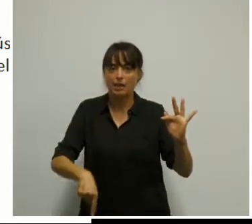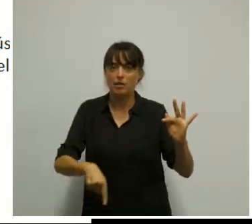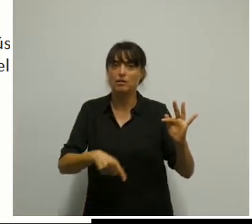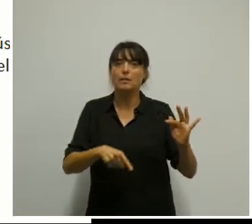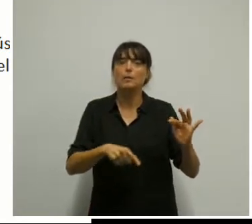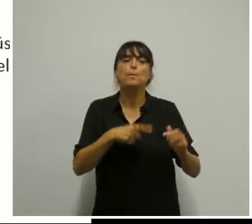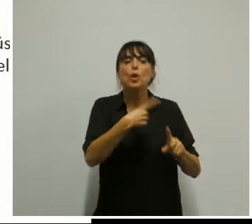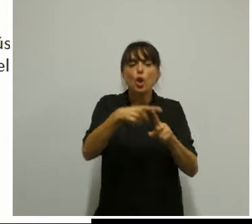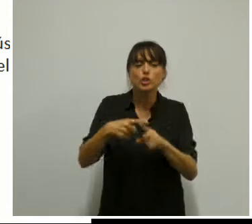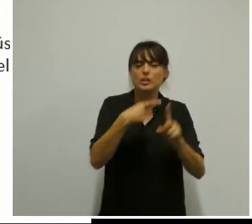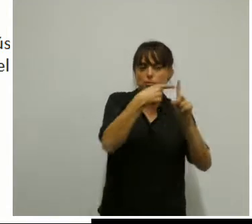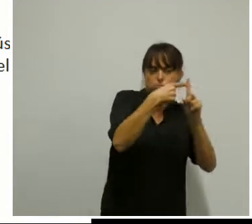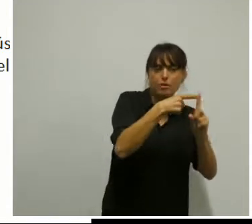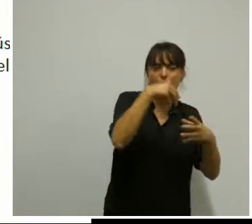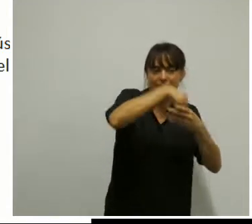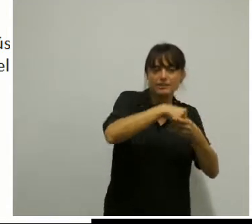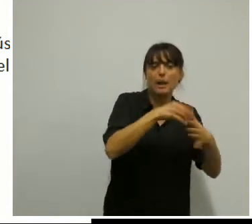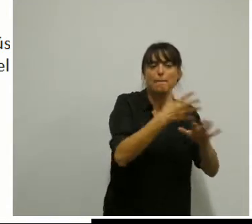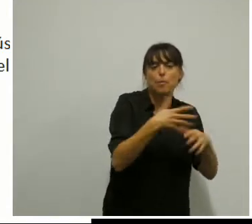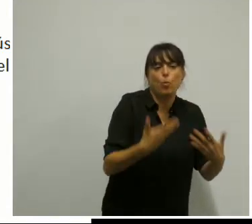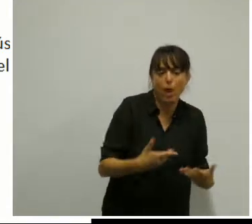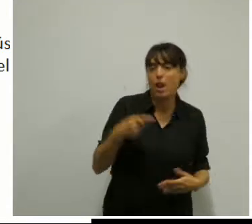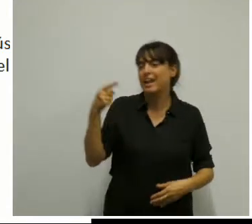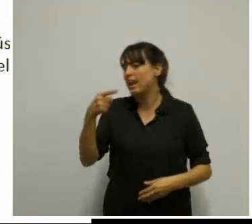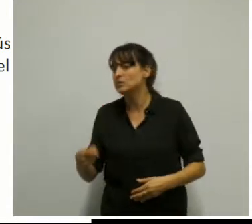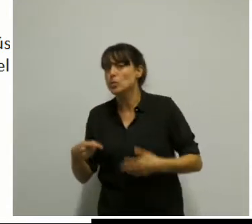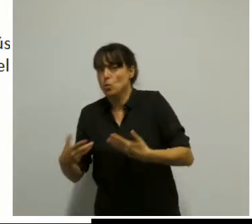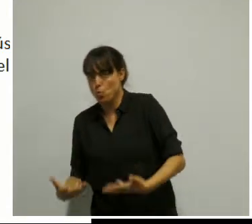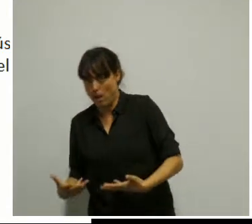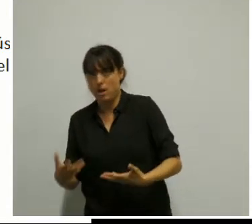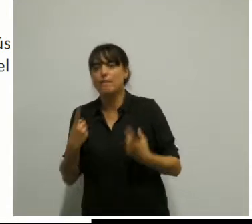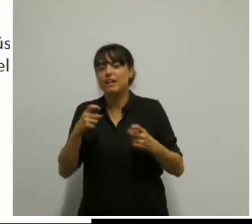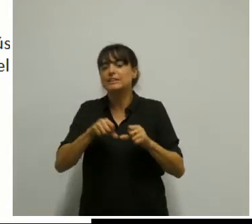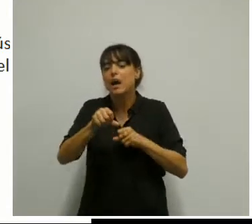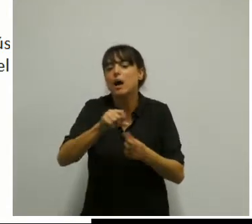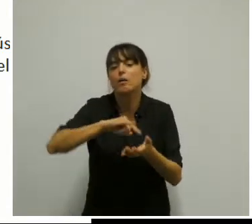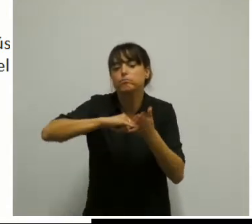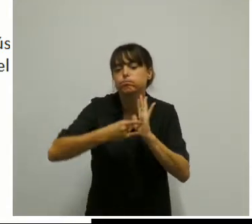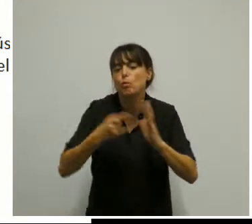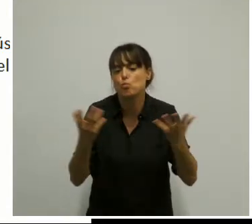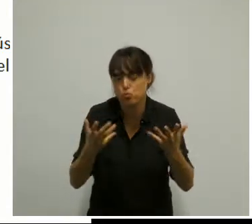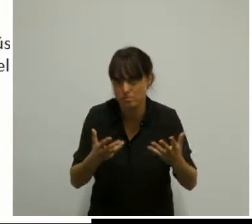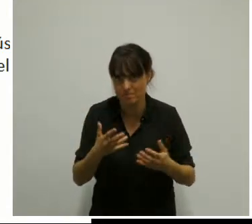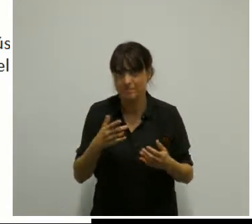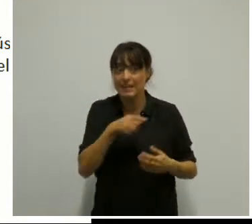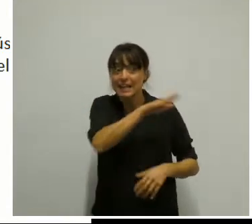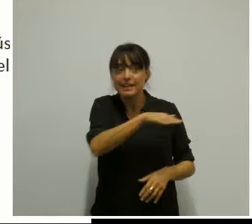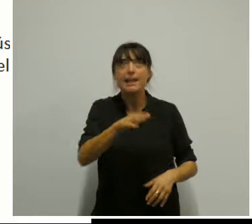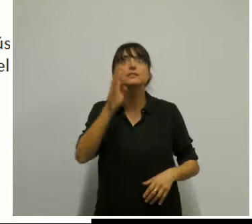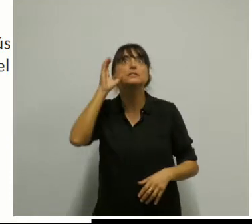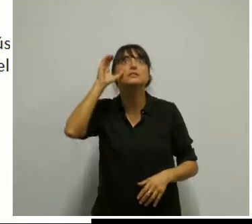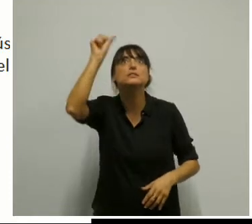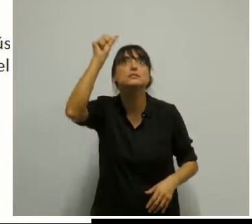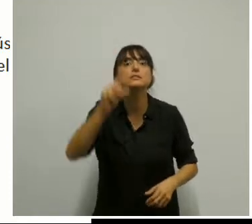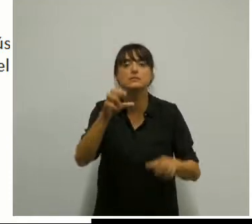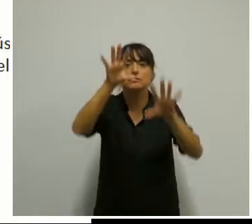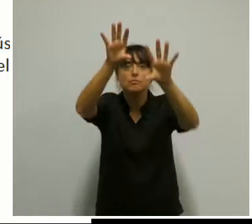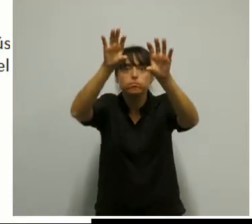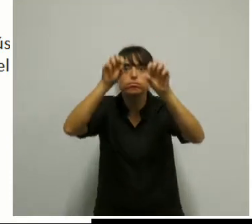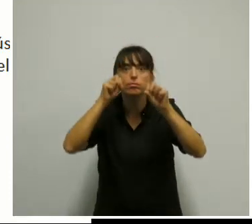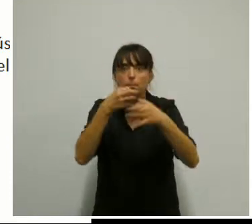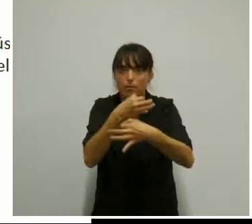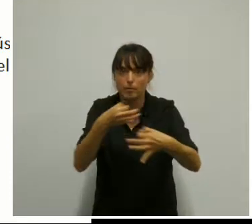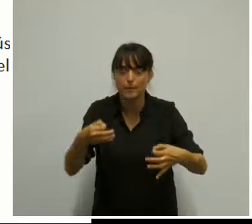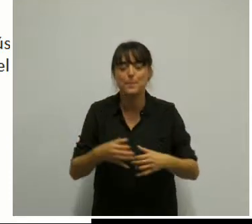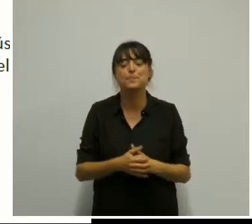doncs els nens i les nenes van entendre molt les necessitats i la il·lusió del que podríem fer, no? Després van fer treball de camp, van anar al pati a veure